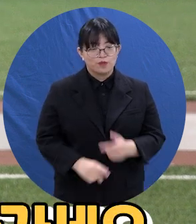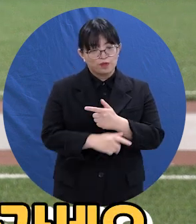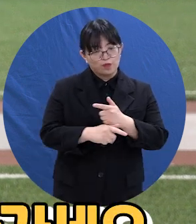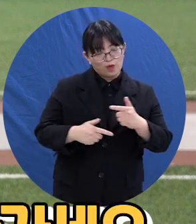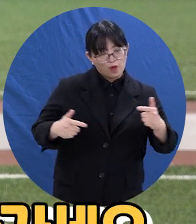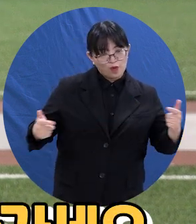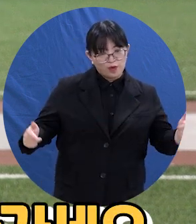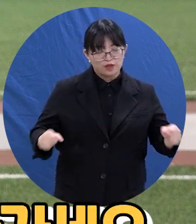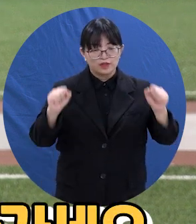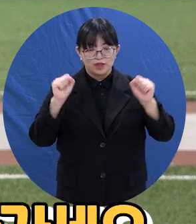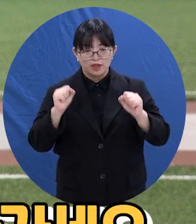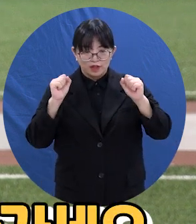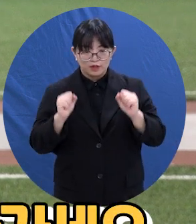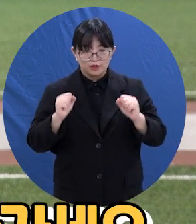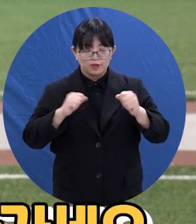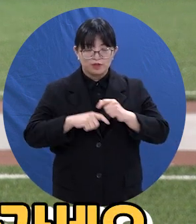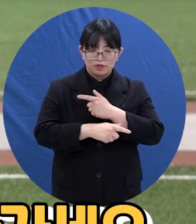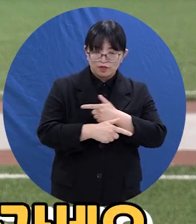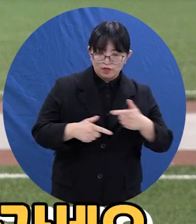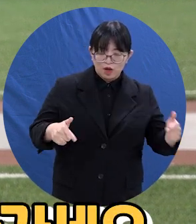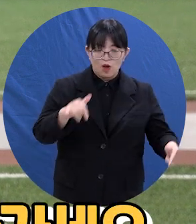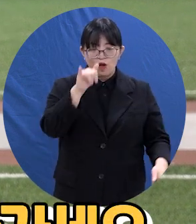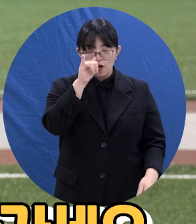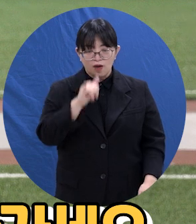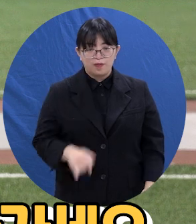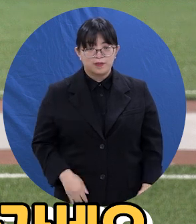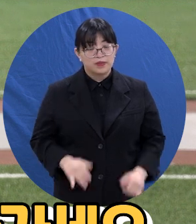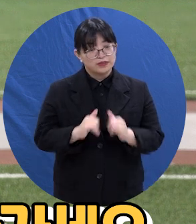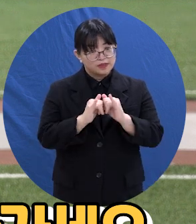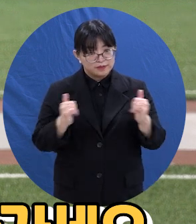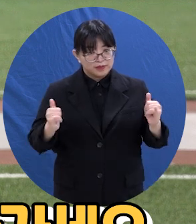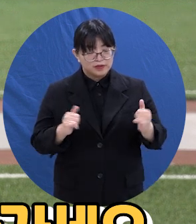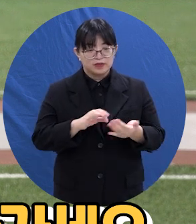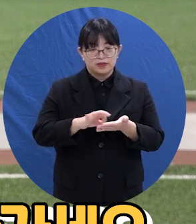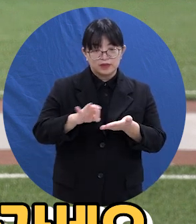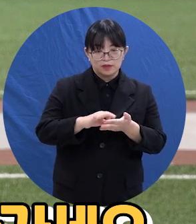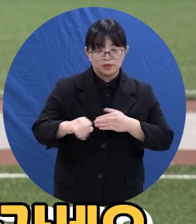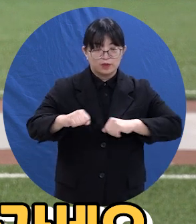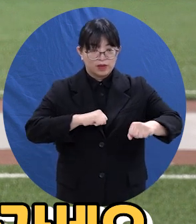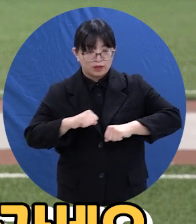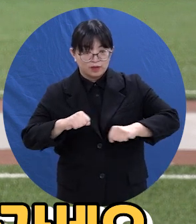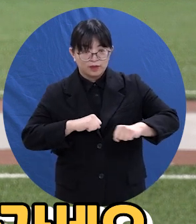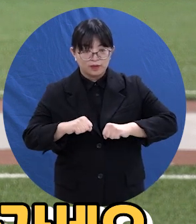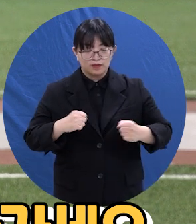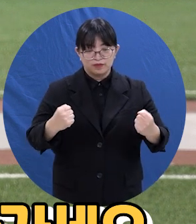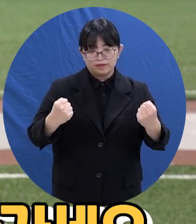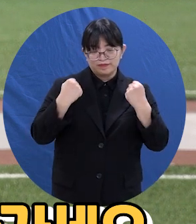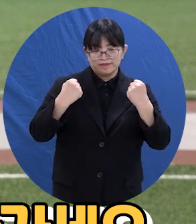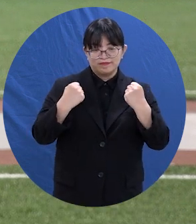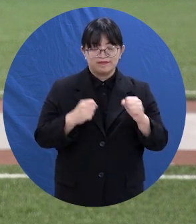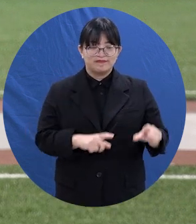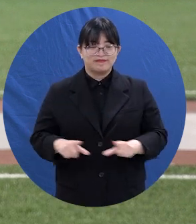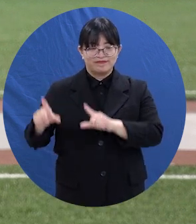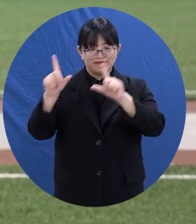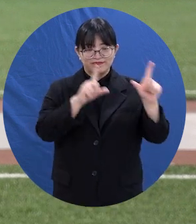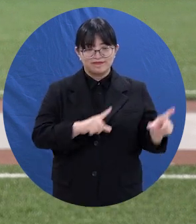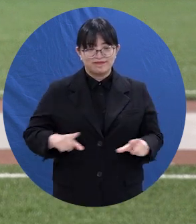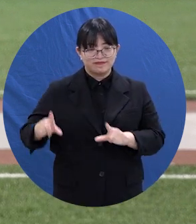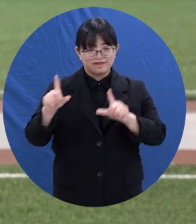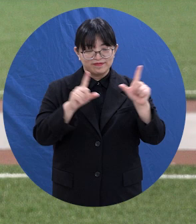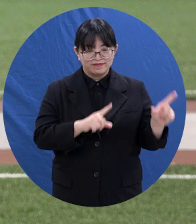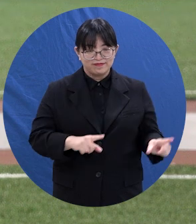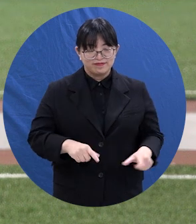센터를 이용하시면서 활기차고 또 기력 넘치는 일상을 맞이하시기를 저도 응원하도록 하겠습니다. 양산의